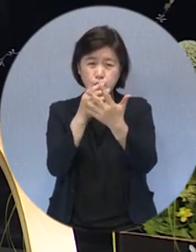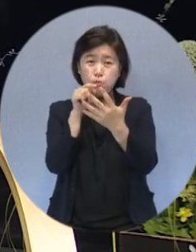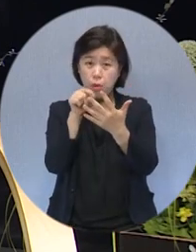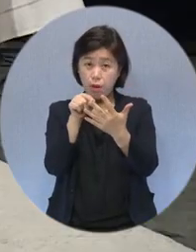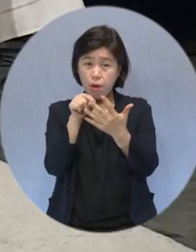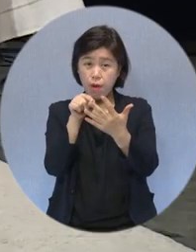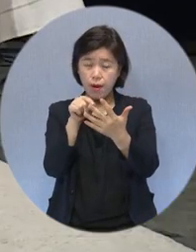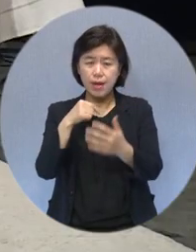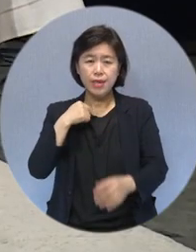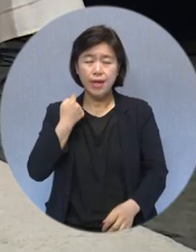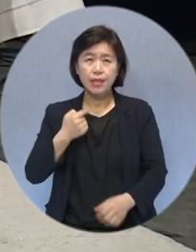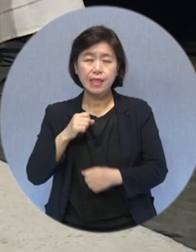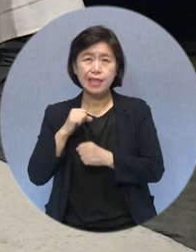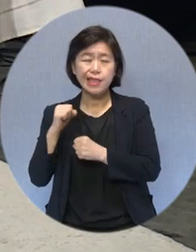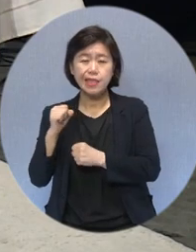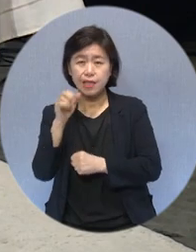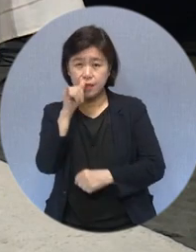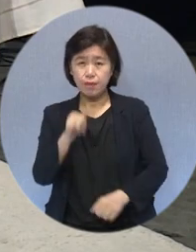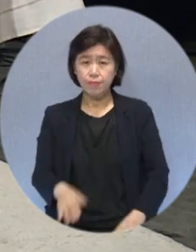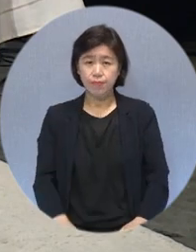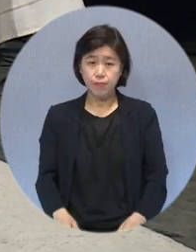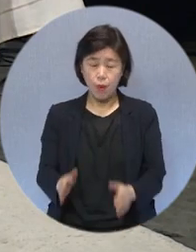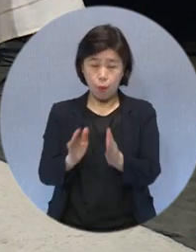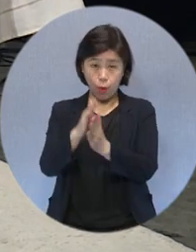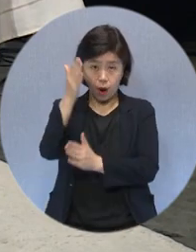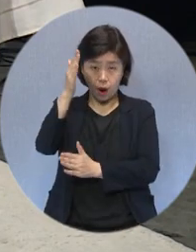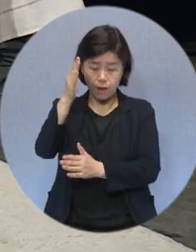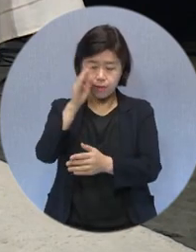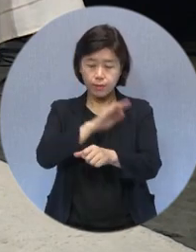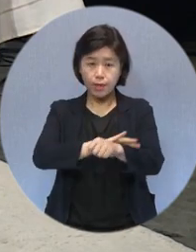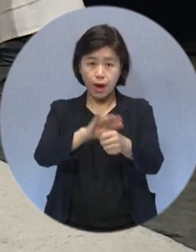유발합니다. 화려하게 잘 쓴 시를 들여다보면